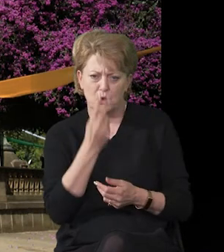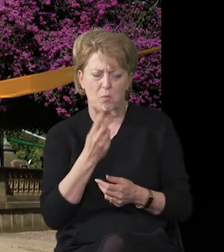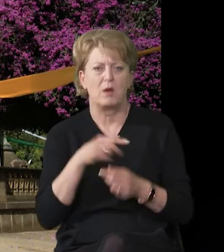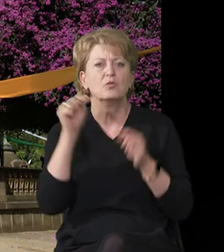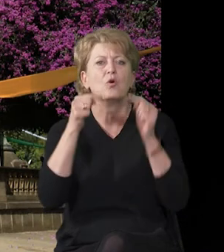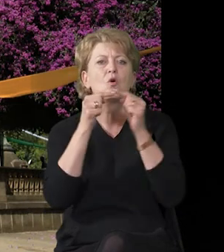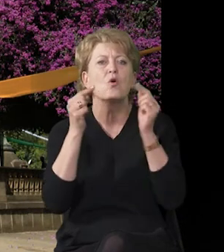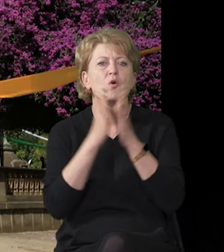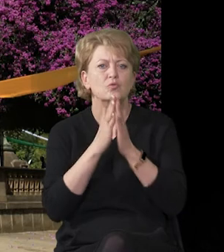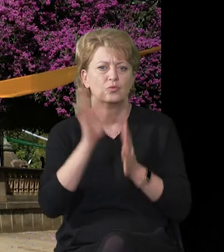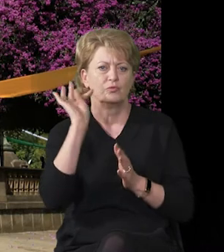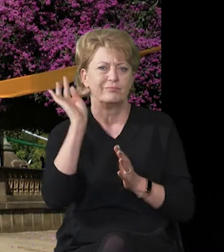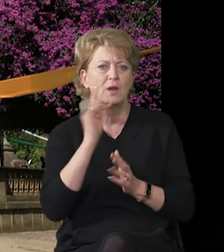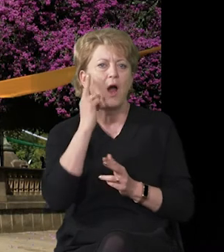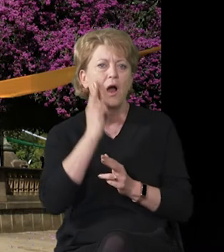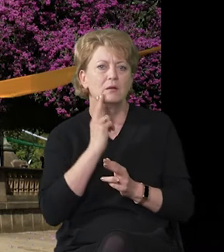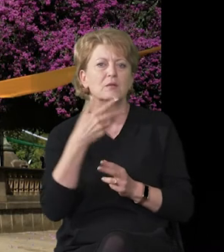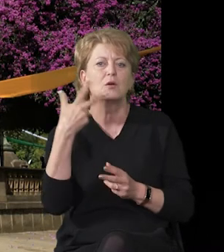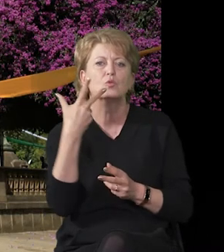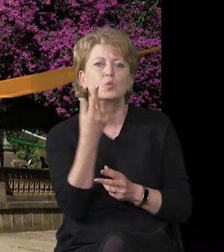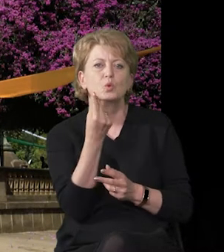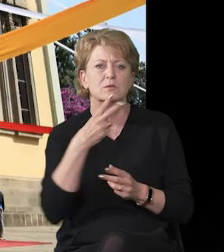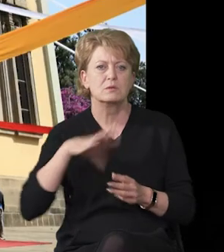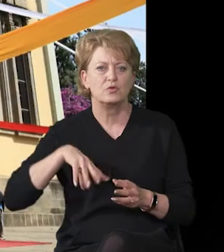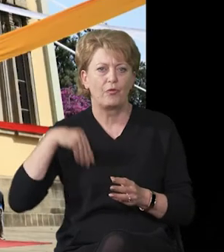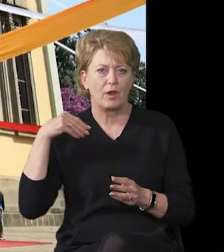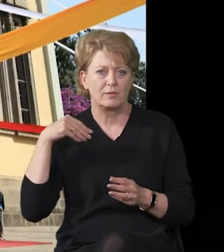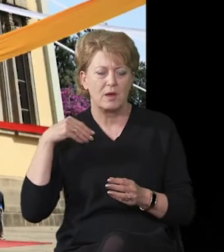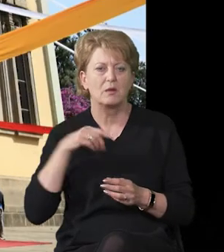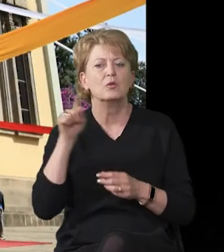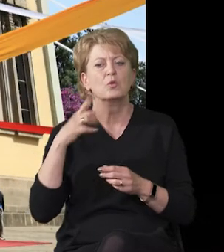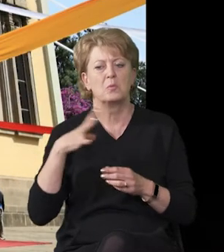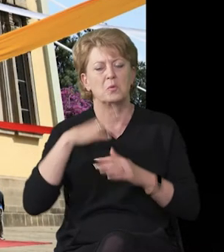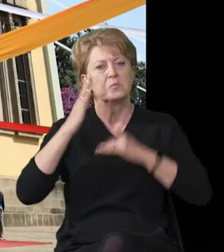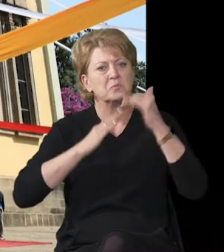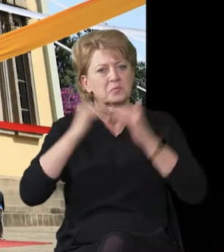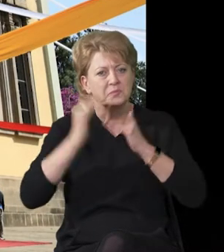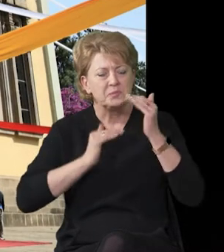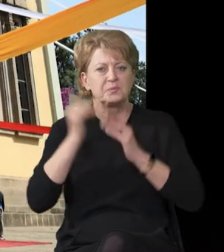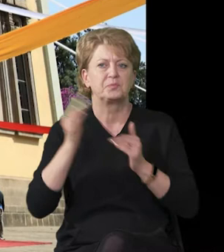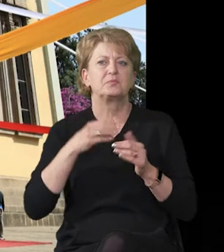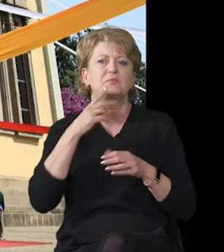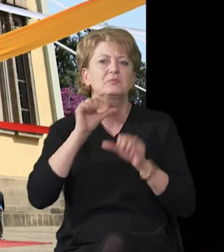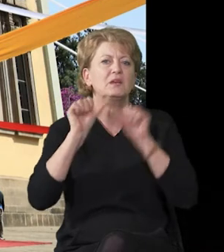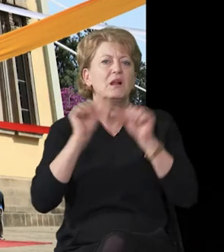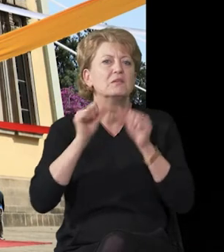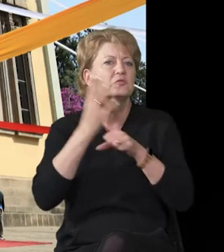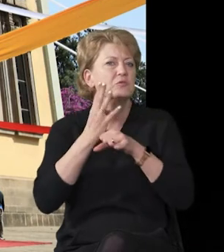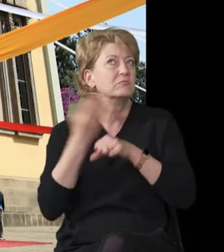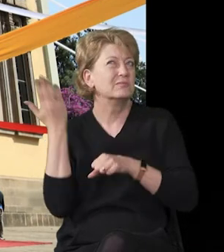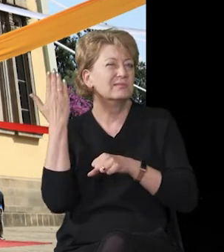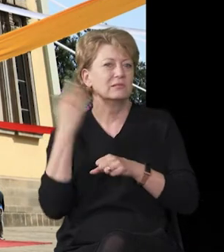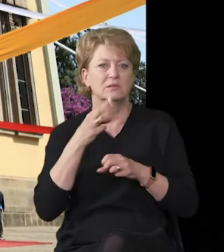kościół, katedra Trójcy Świętej. Ona została wybudowana w latach 40. ubiegłego wieku przez cesarza Hailego